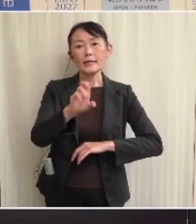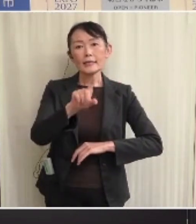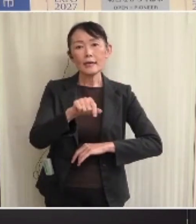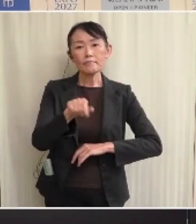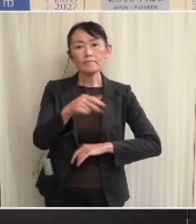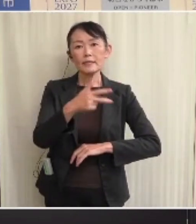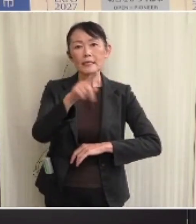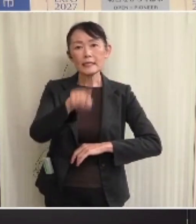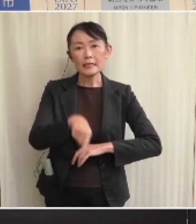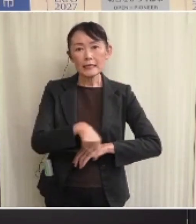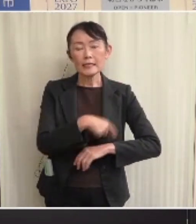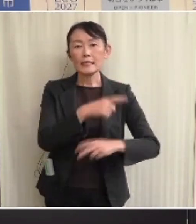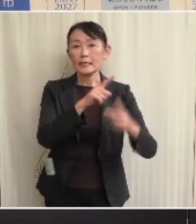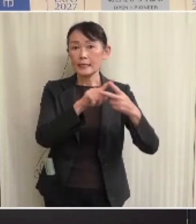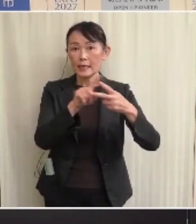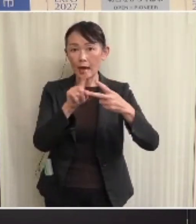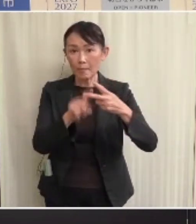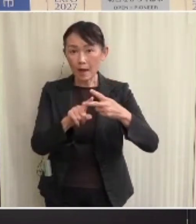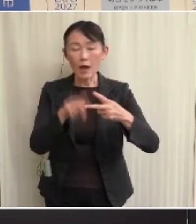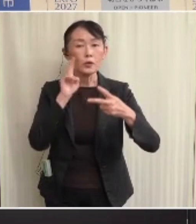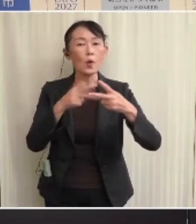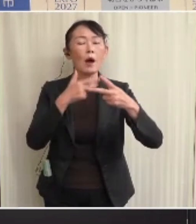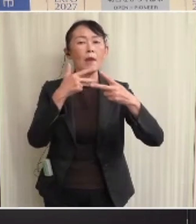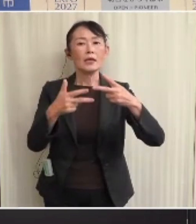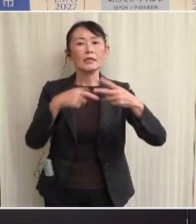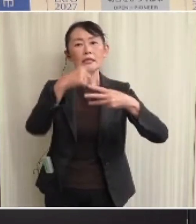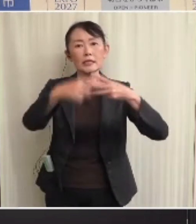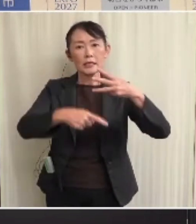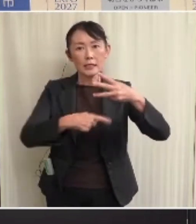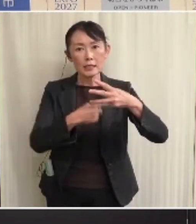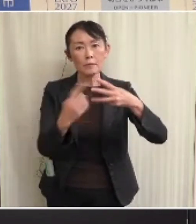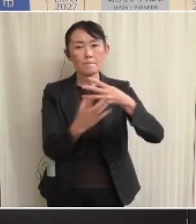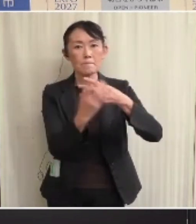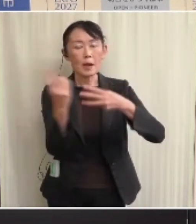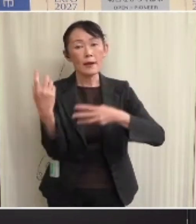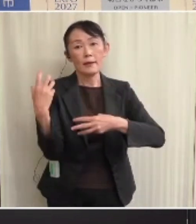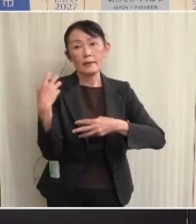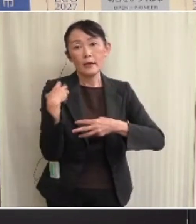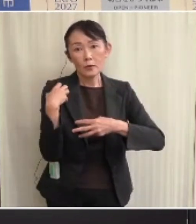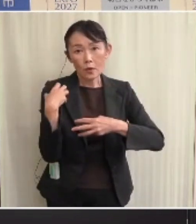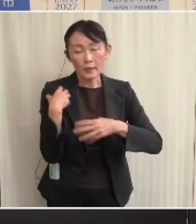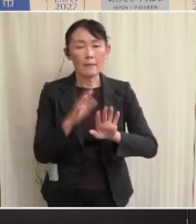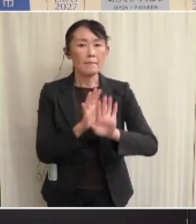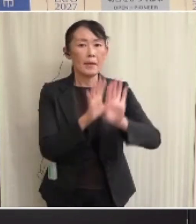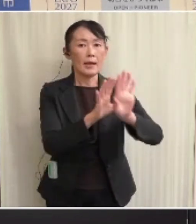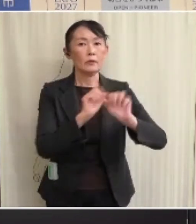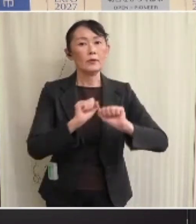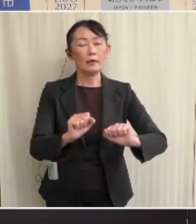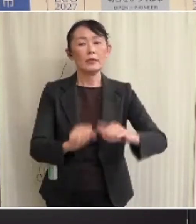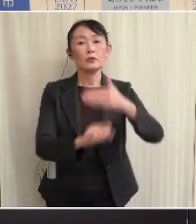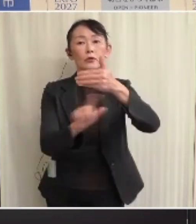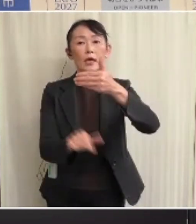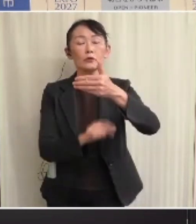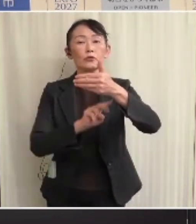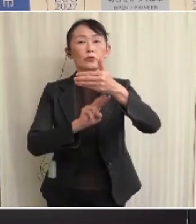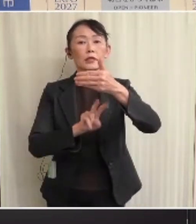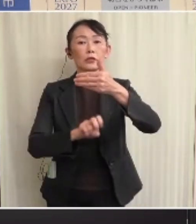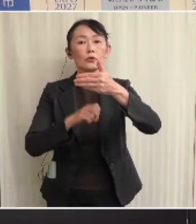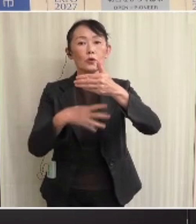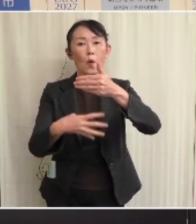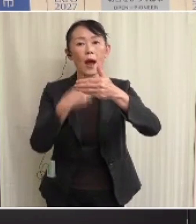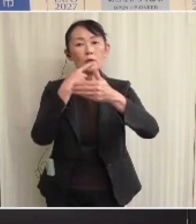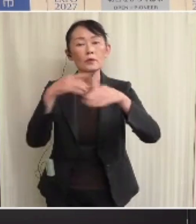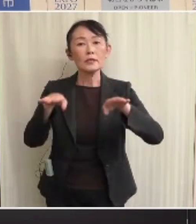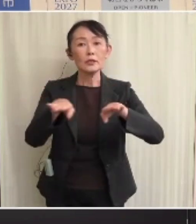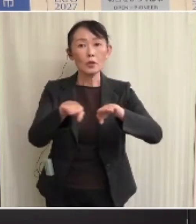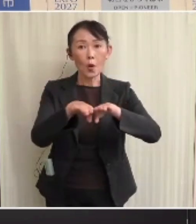社で、全プリキュアパレードを実施いたします。9月24日の日曜